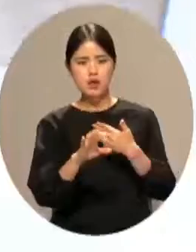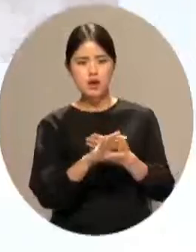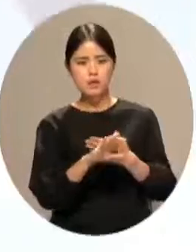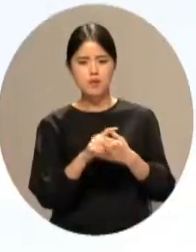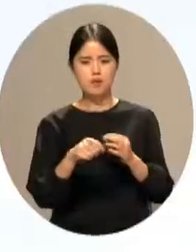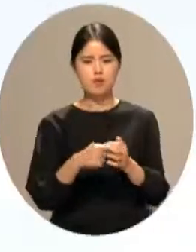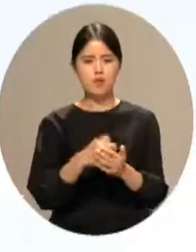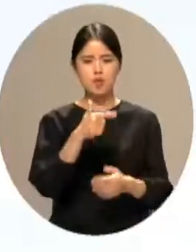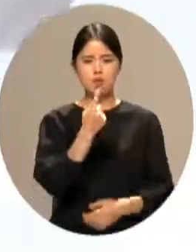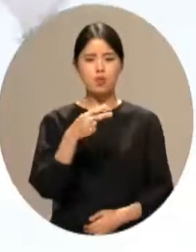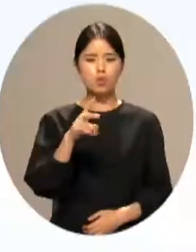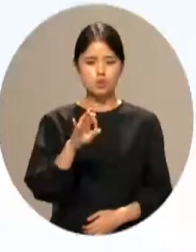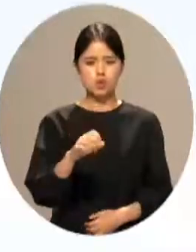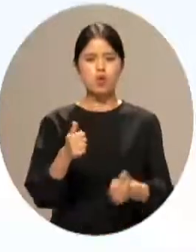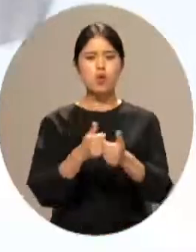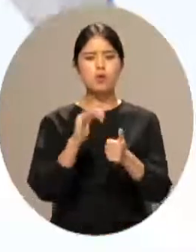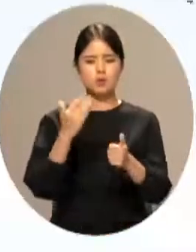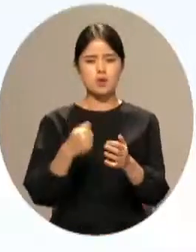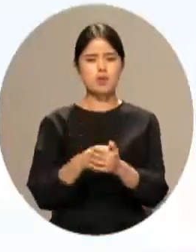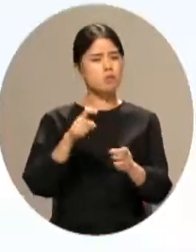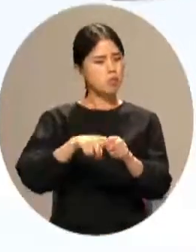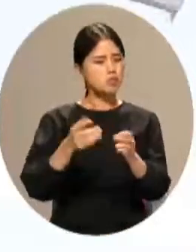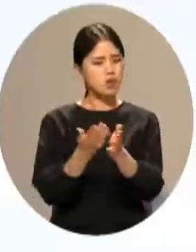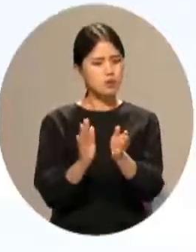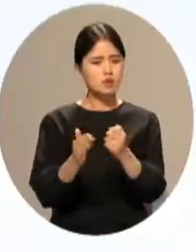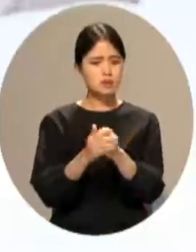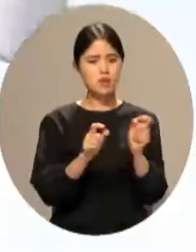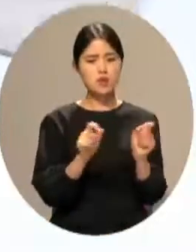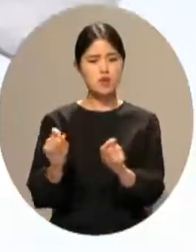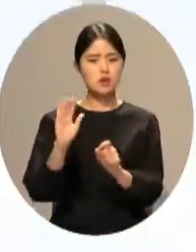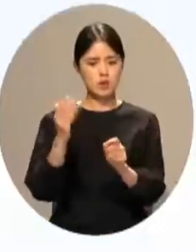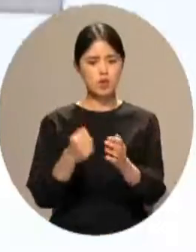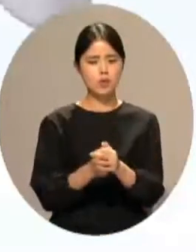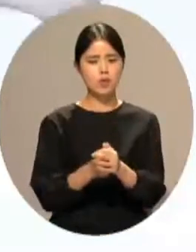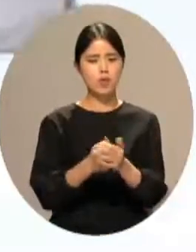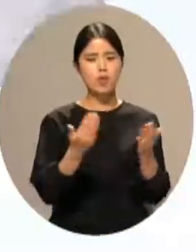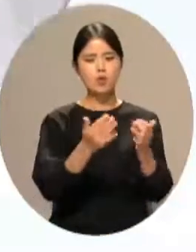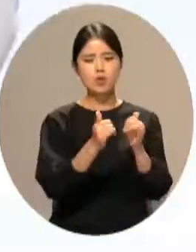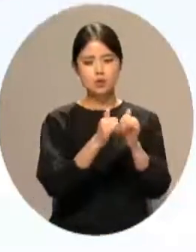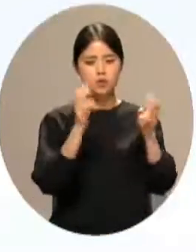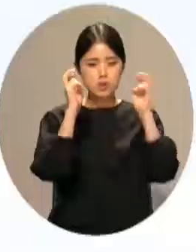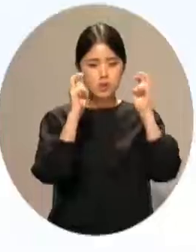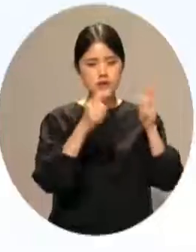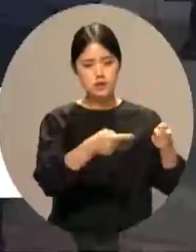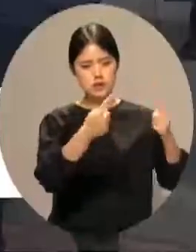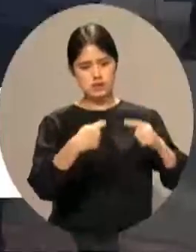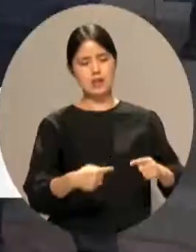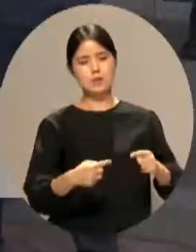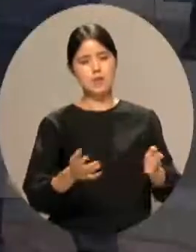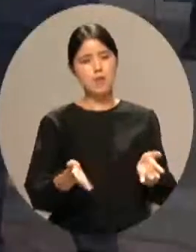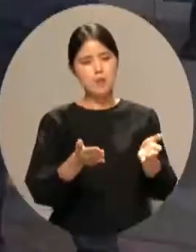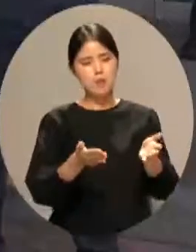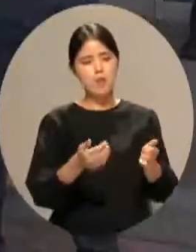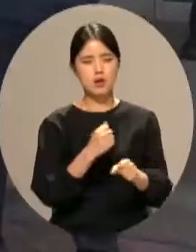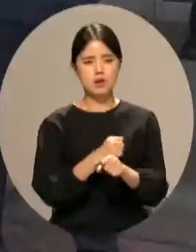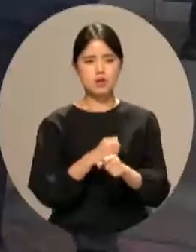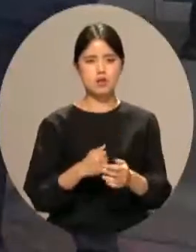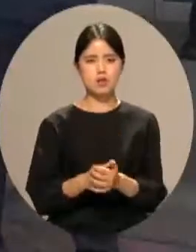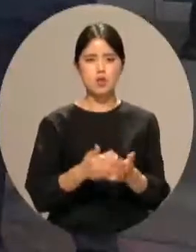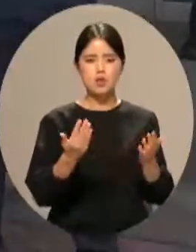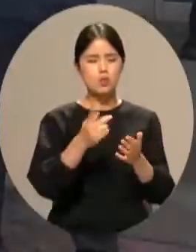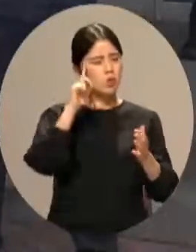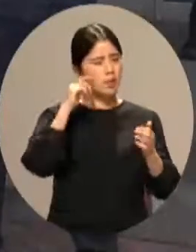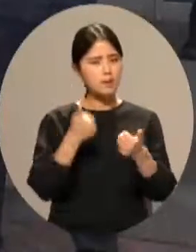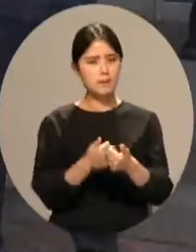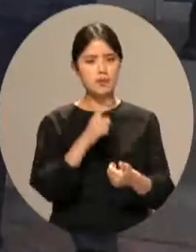거잖아요. 취지에 맞지 않다라고 생각을 해서 연기를 한 거고요. 사측이 참여를 저희가 계속 독려할 거고요. 노동계는